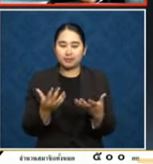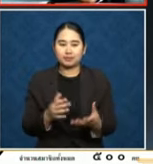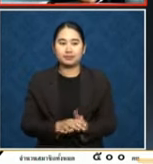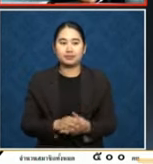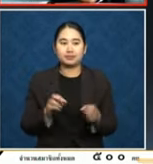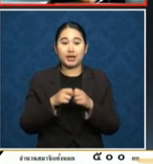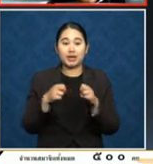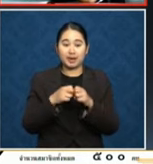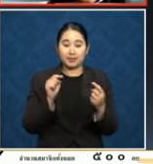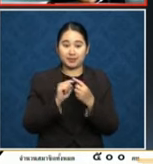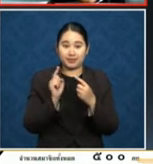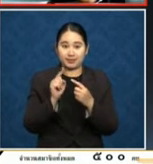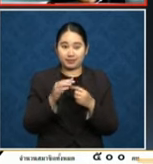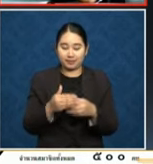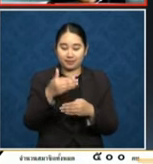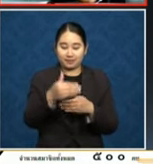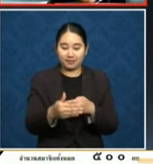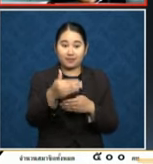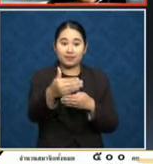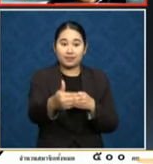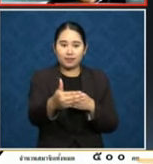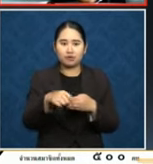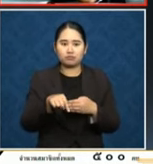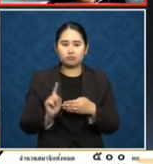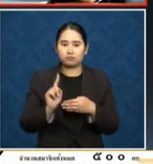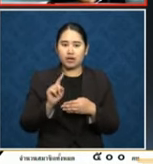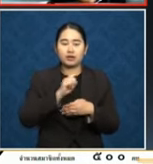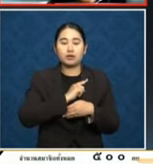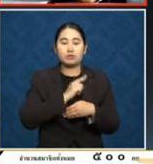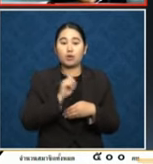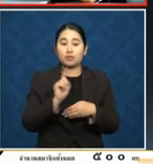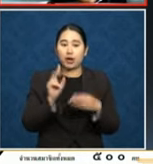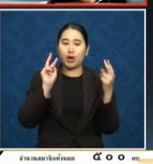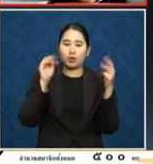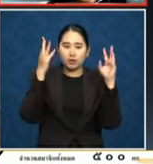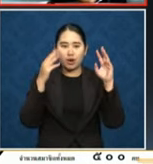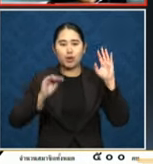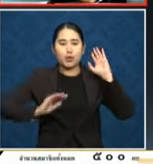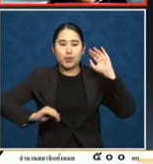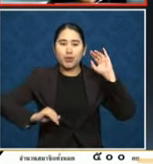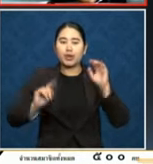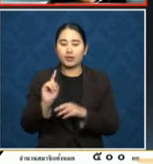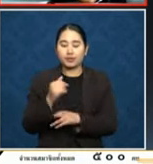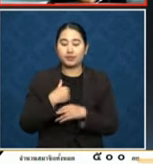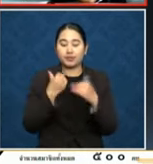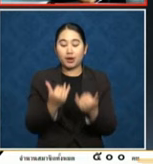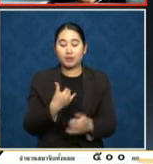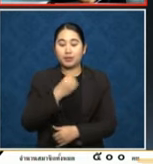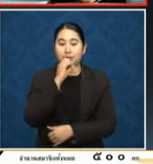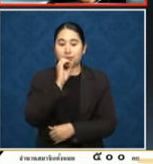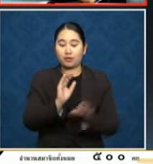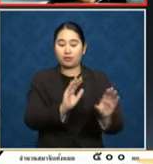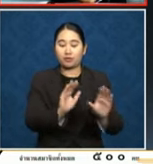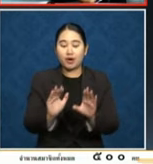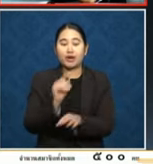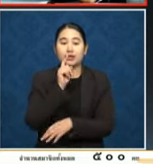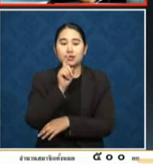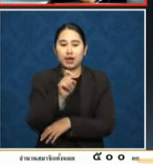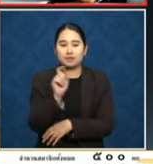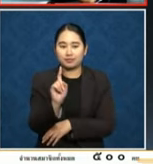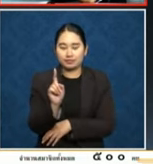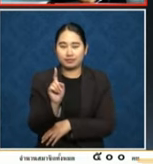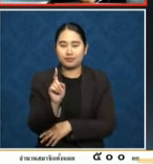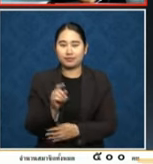ยว่าช่วงของานไปนะครับว่าอยู่กับแขวงการทางไหนนะครับให้นำกับผมจึงฝากเรียนท่านประธานนะครับว่